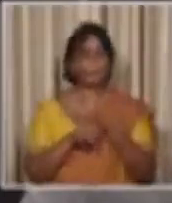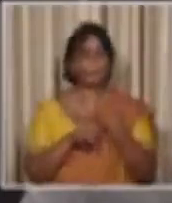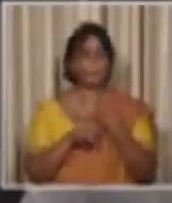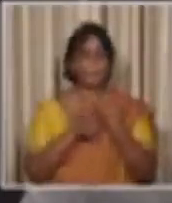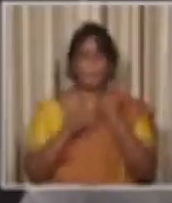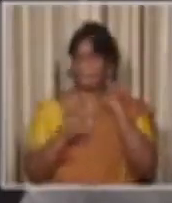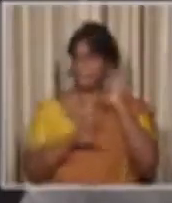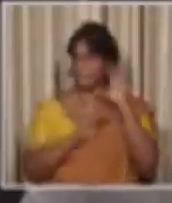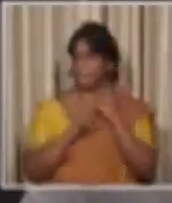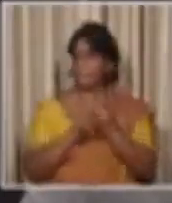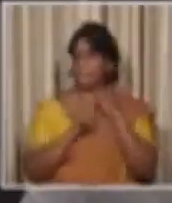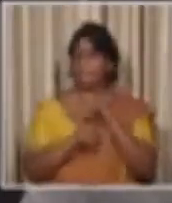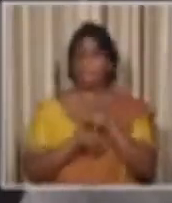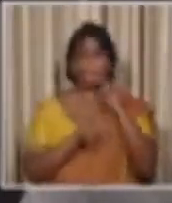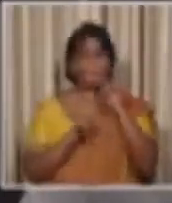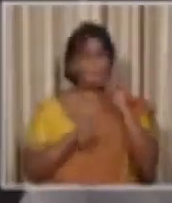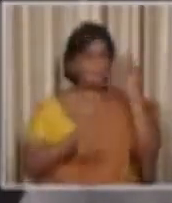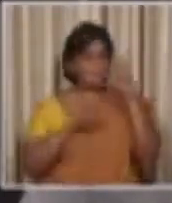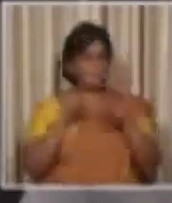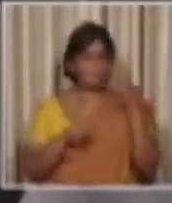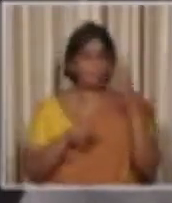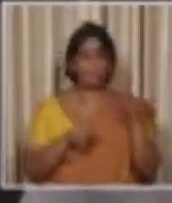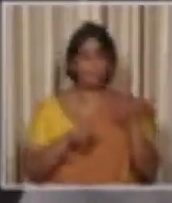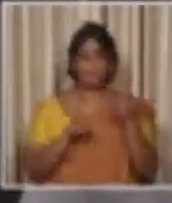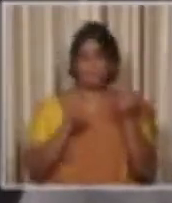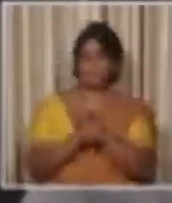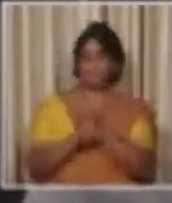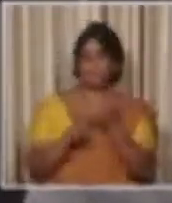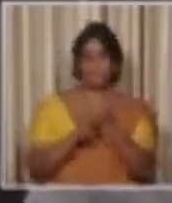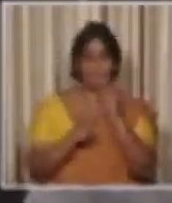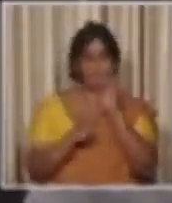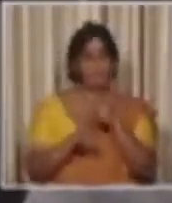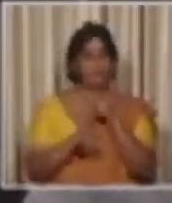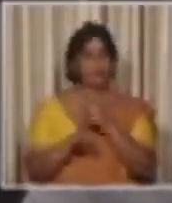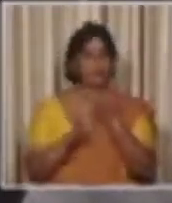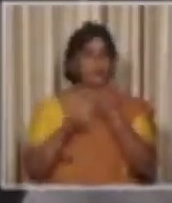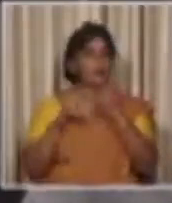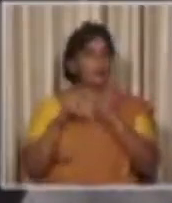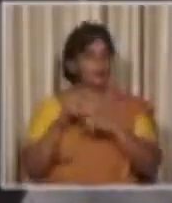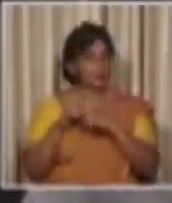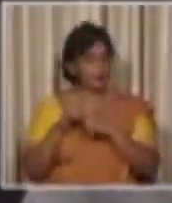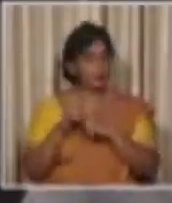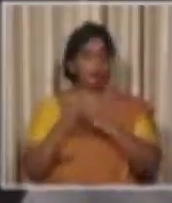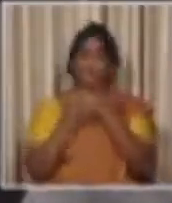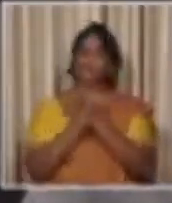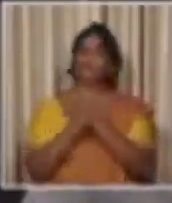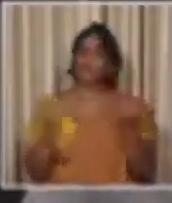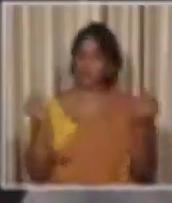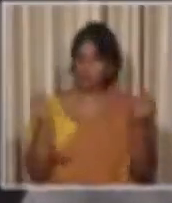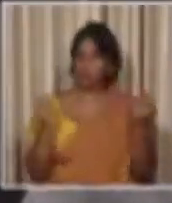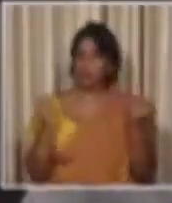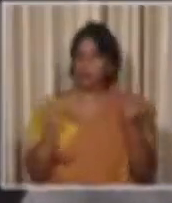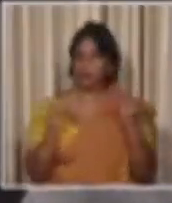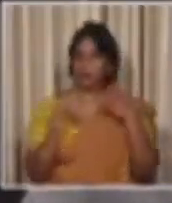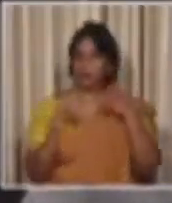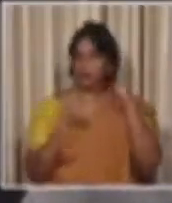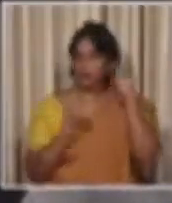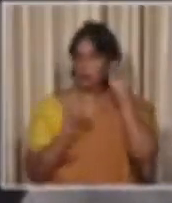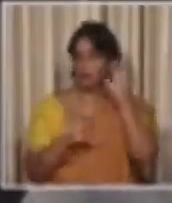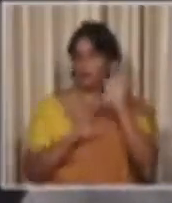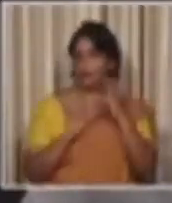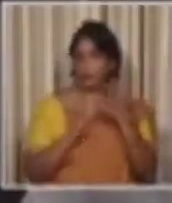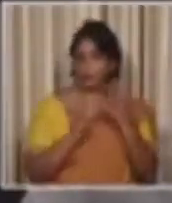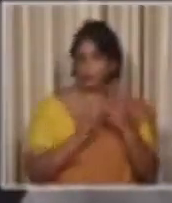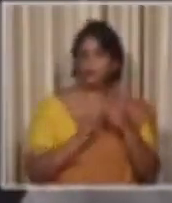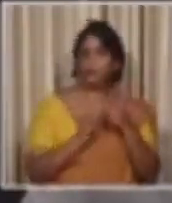ලැබෙන තොරතුරු අනුව ඇතැම් නිලධාරීන් ලගේ ලොකු බලපෑමක් කරලා මිල ලංසුව අවලංගු කරන්න උත්සාහ කරන බව අපිට තොරතුරු